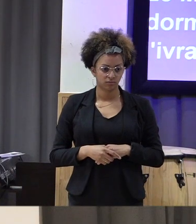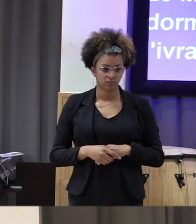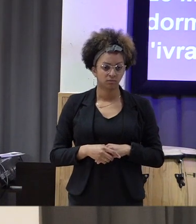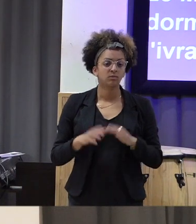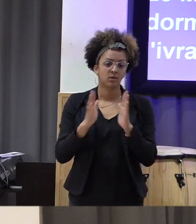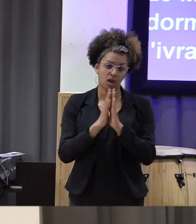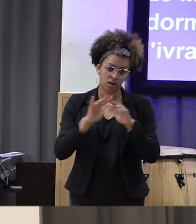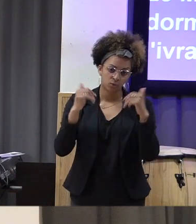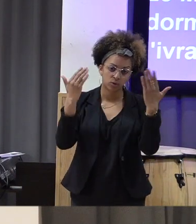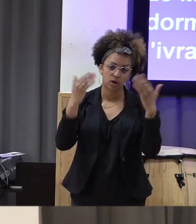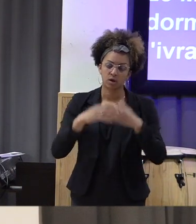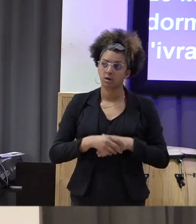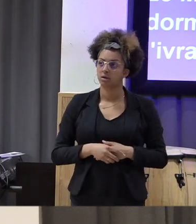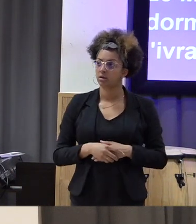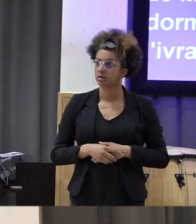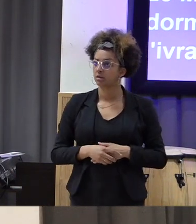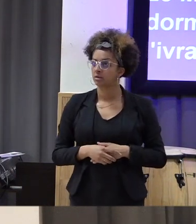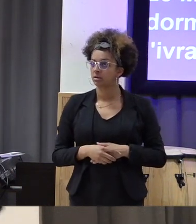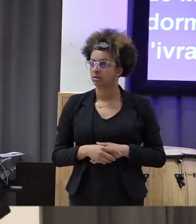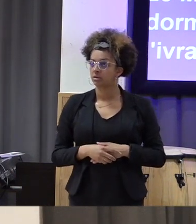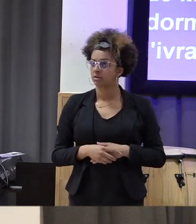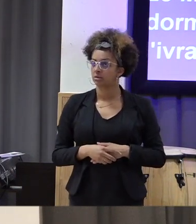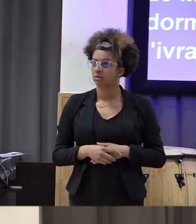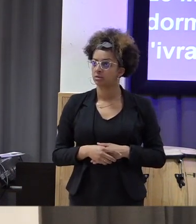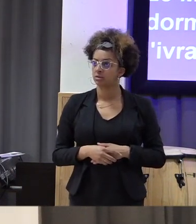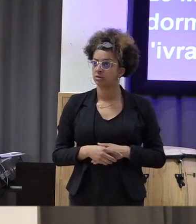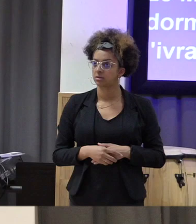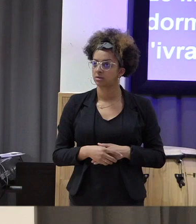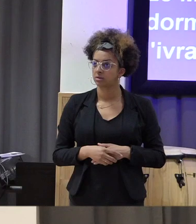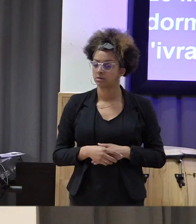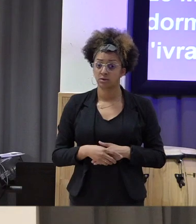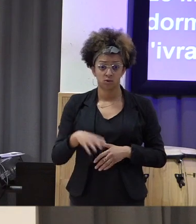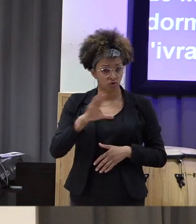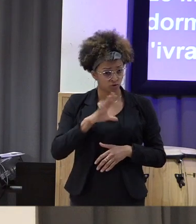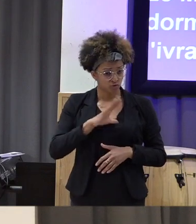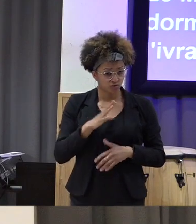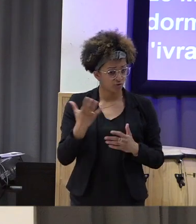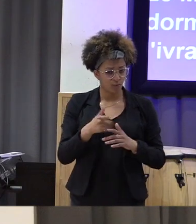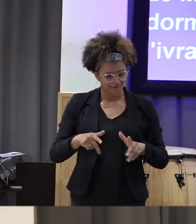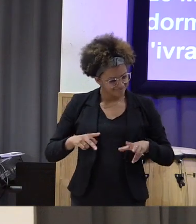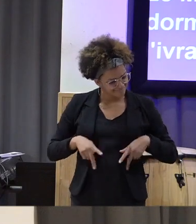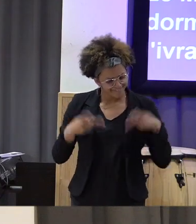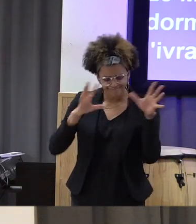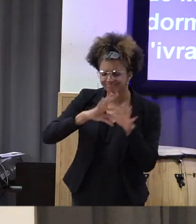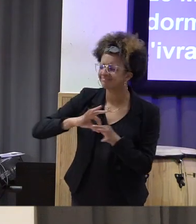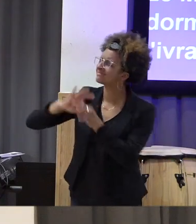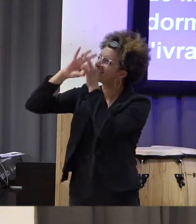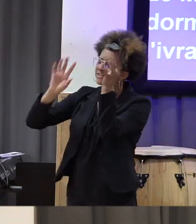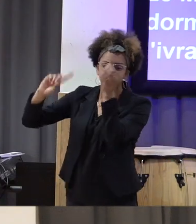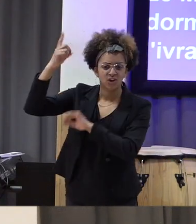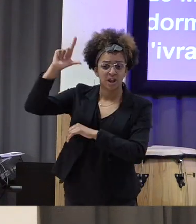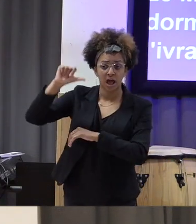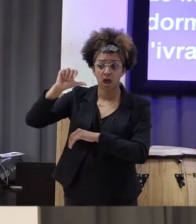Alléluia. Il y a ceux qui possèdent la vie divine et ceux qui n'en ont qu'une profession